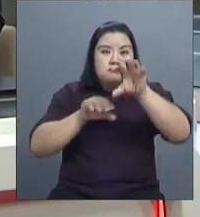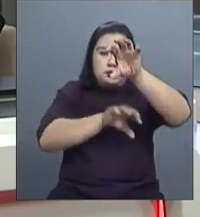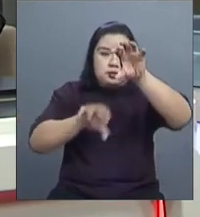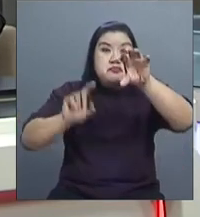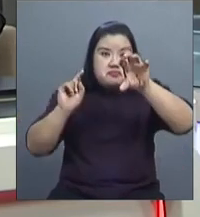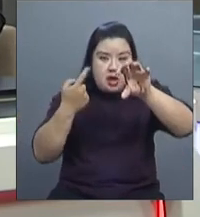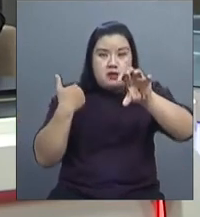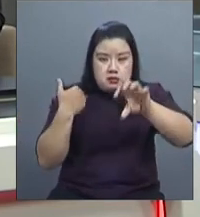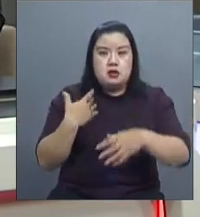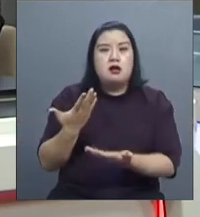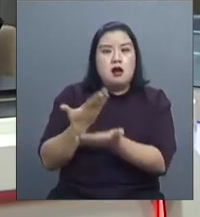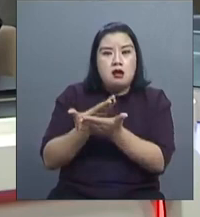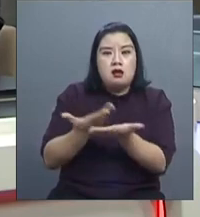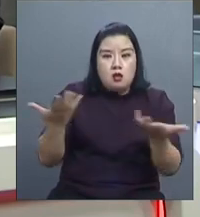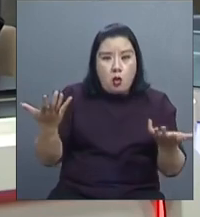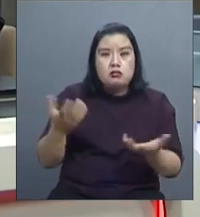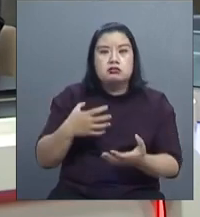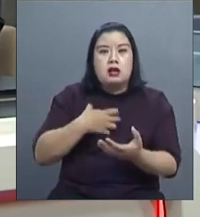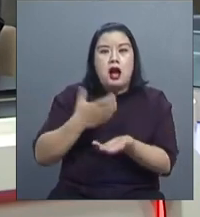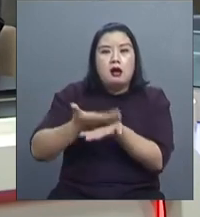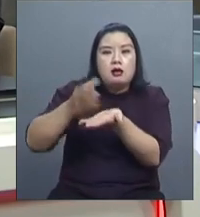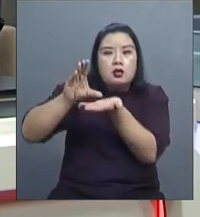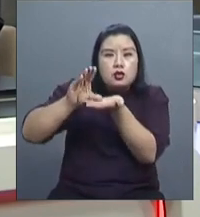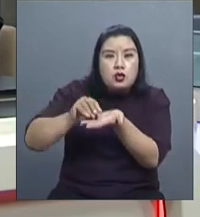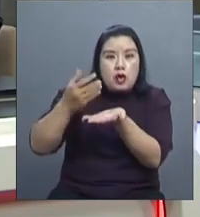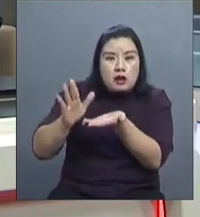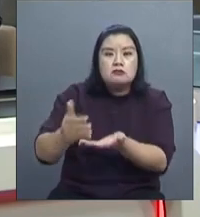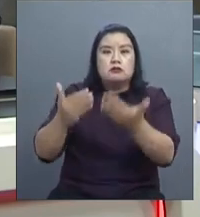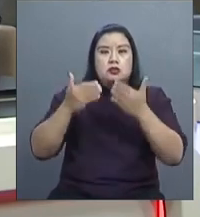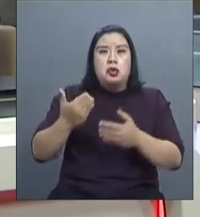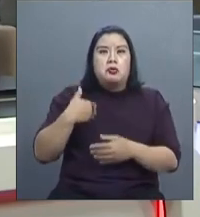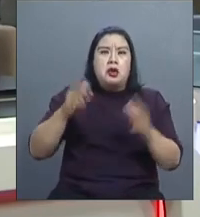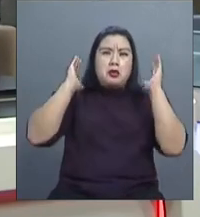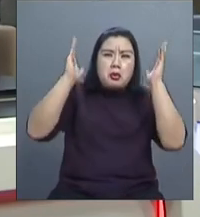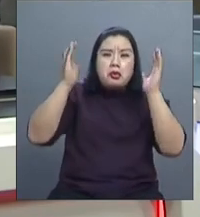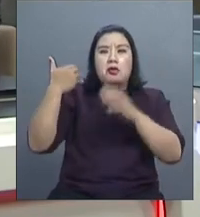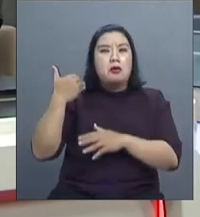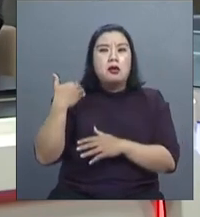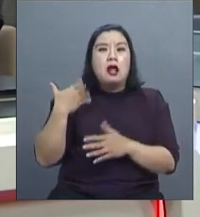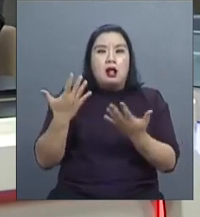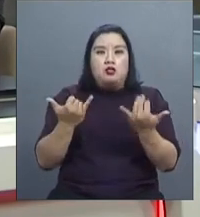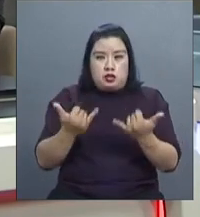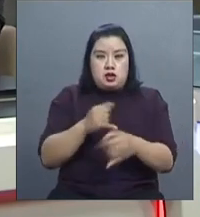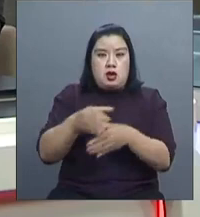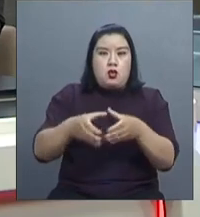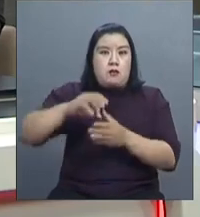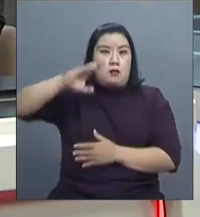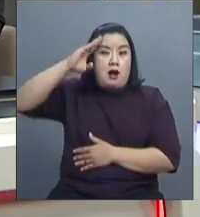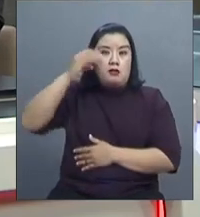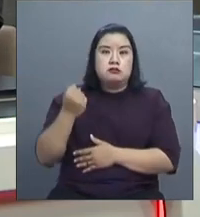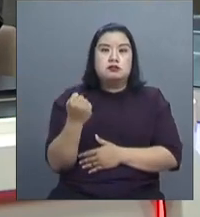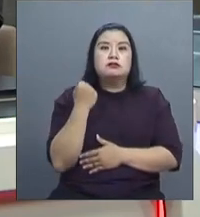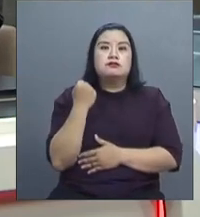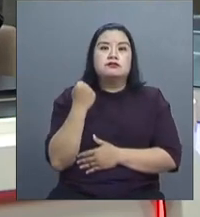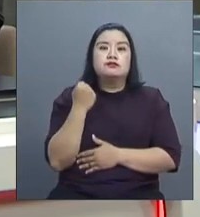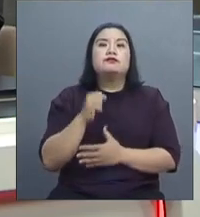งับการจัดซื้ออาวุธยุทโธปกรณ์ต่างๆก่อนนำมาซึ่งการโจมตีนะคะก็ทำให้วันนี้ค่ะก็ได้มีการแสดงพลังแล้วก็จุดยืนครั้งใหญ่ของกองทัพบ